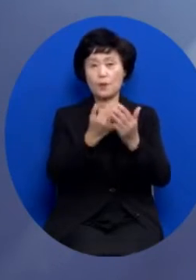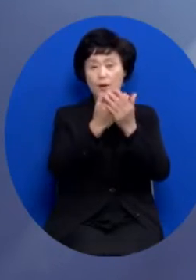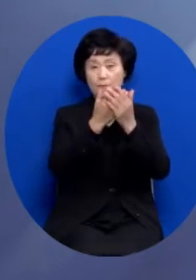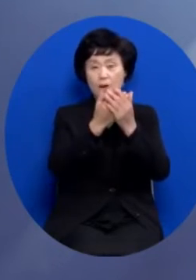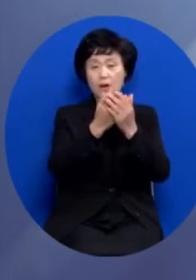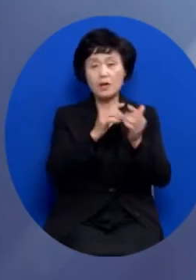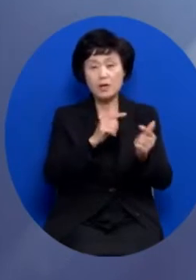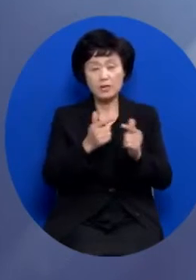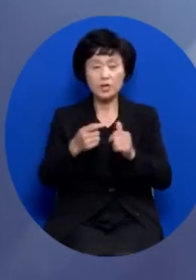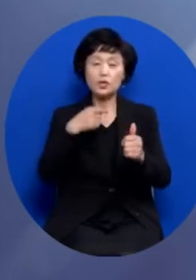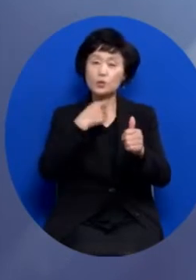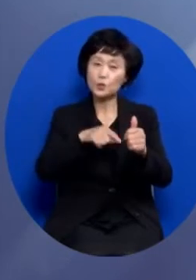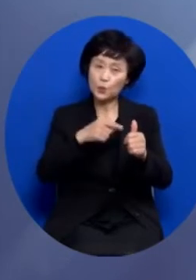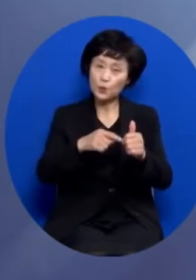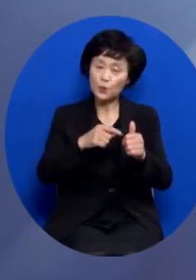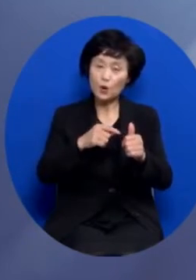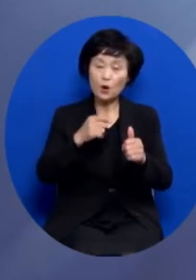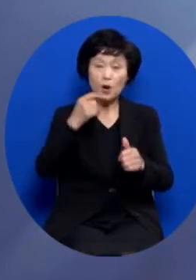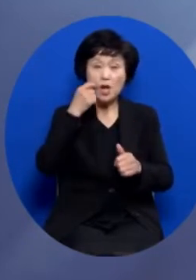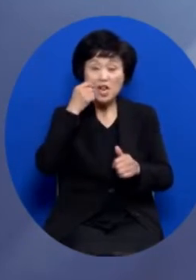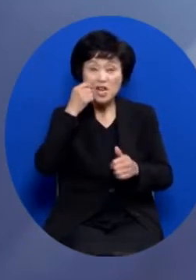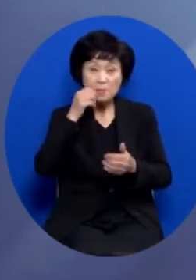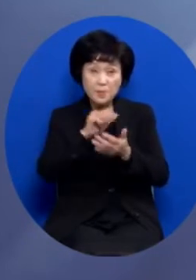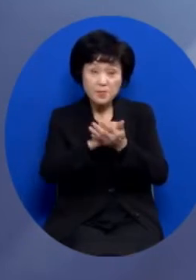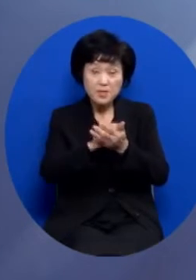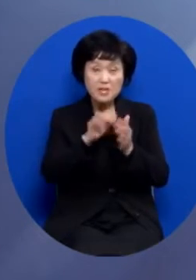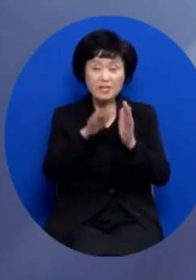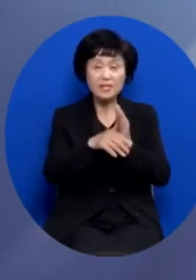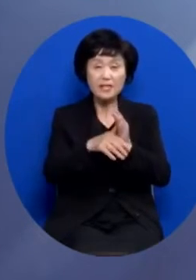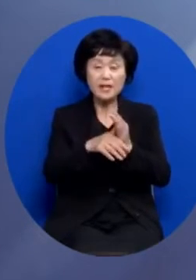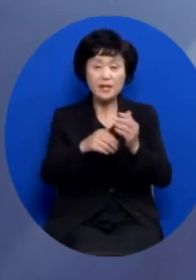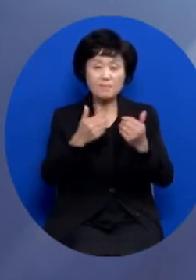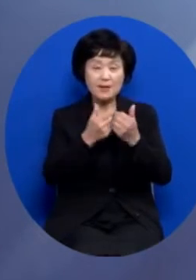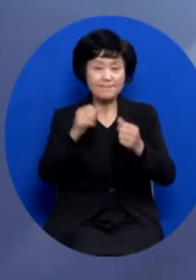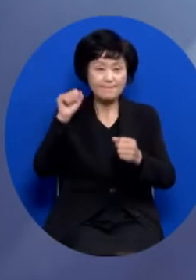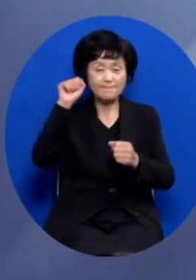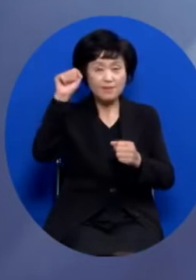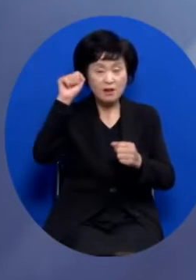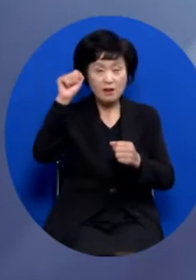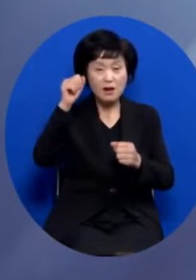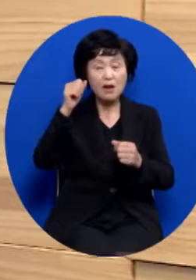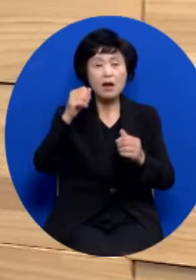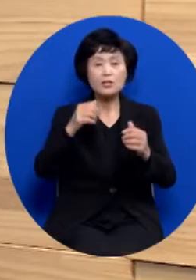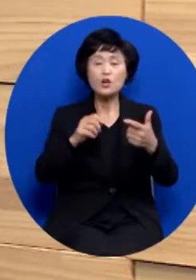교육하고 일제에 대한 저항, 그 다음에 한국전쟁을 겪으면서